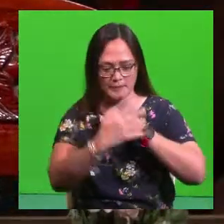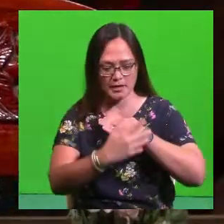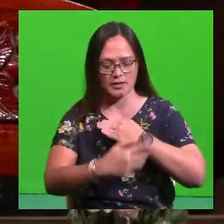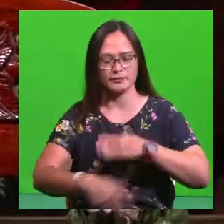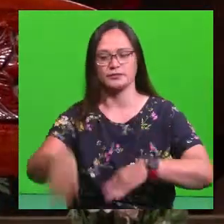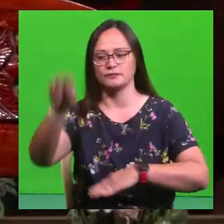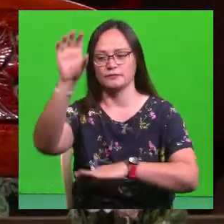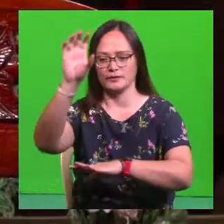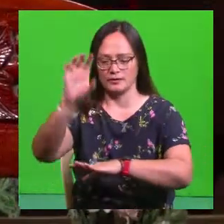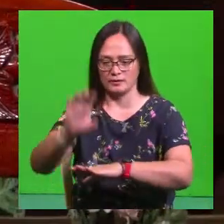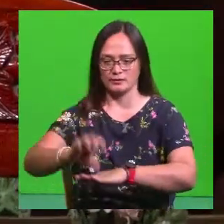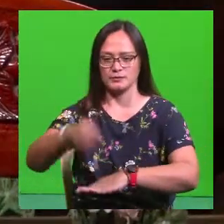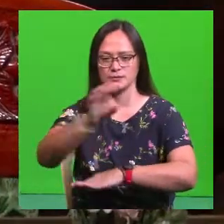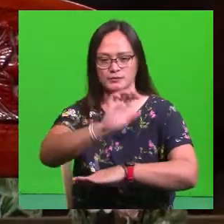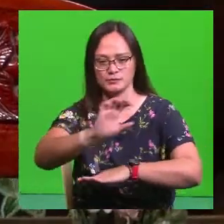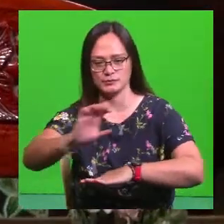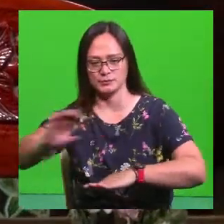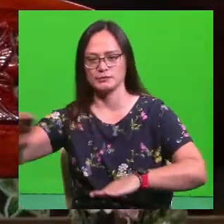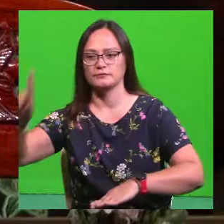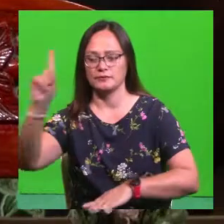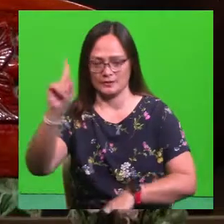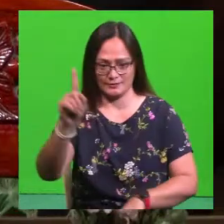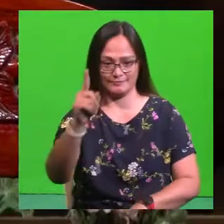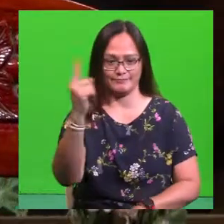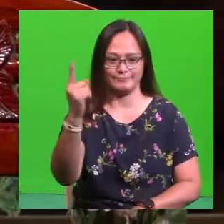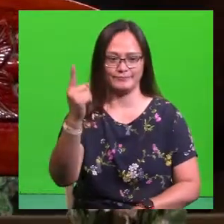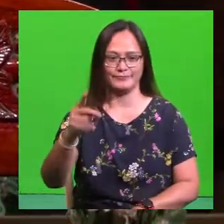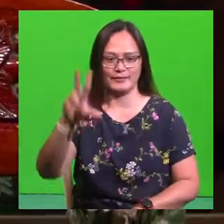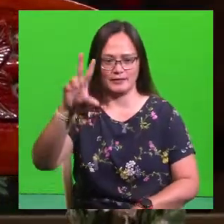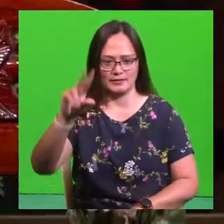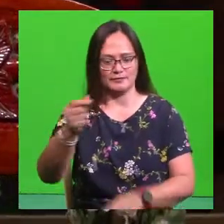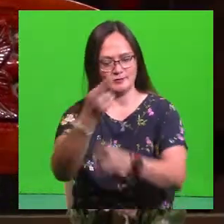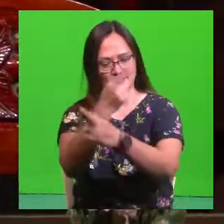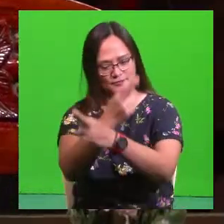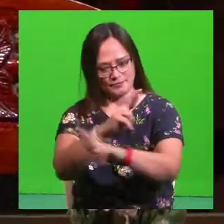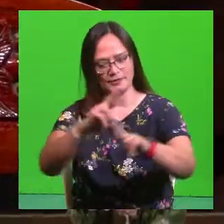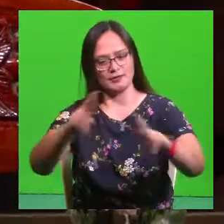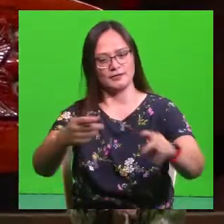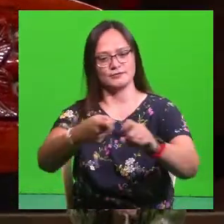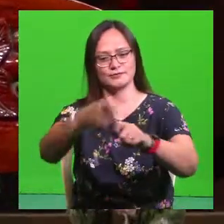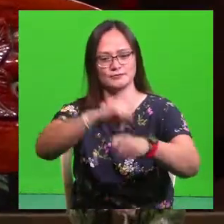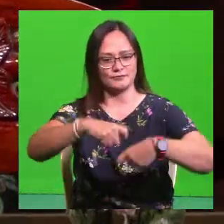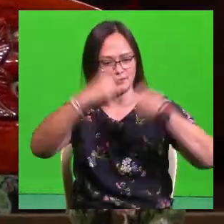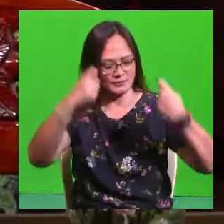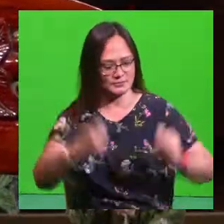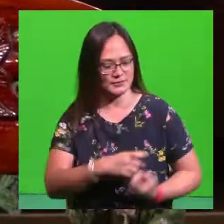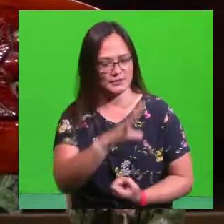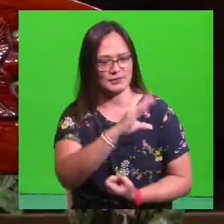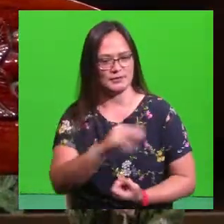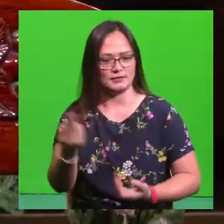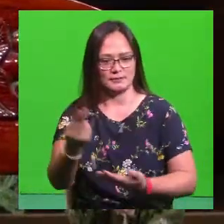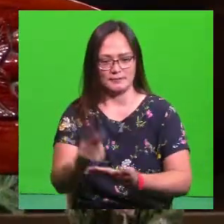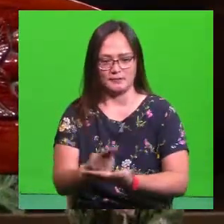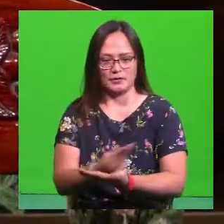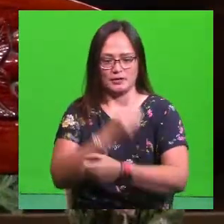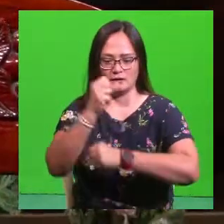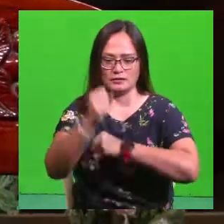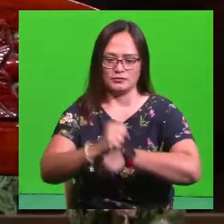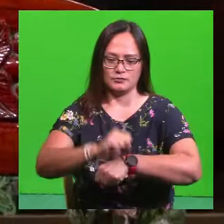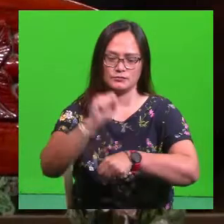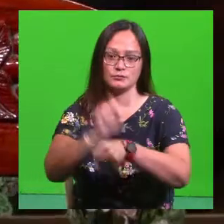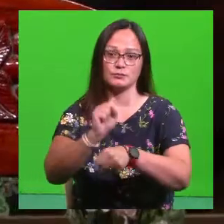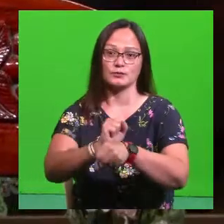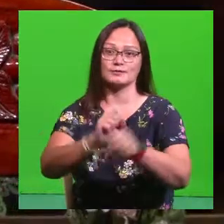the crucified one, now ransomed from sin and a new